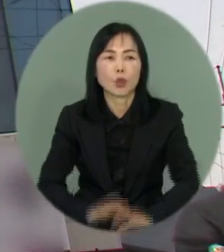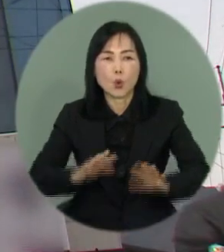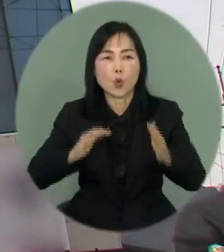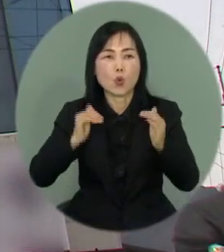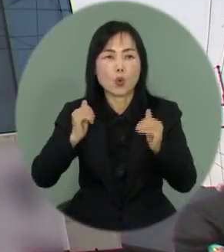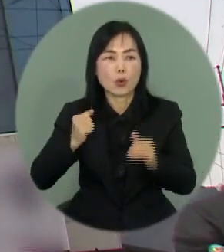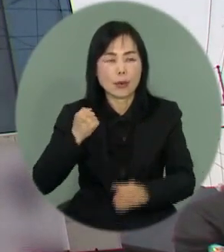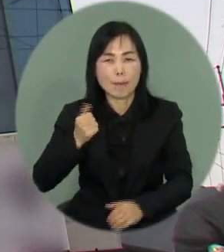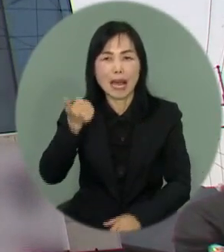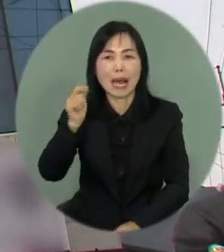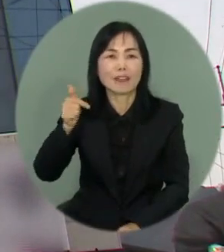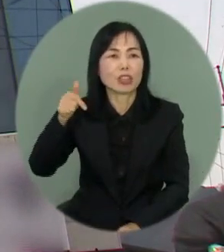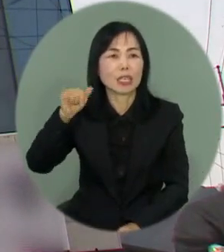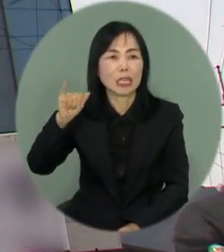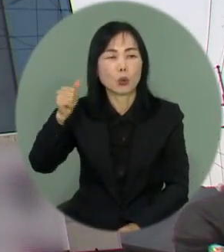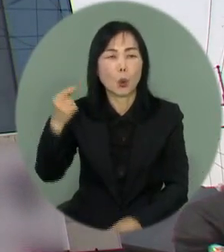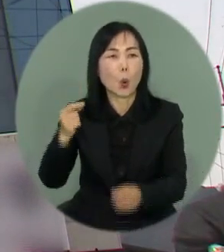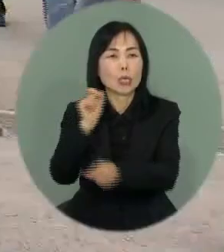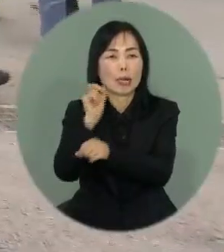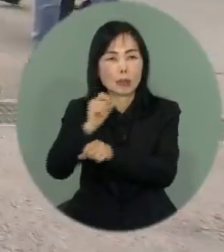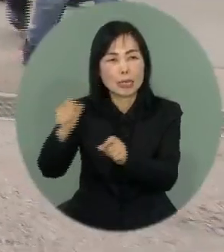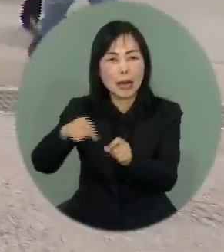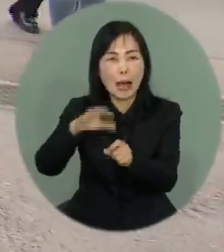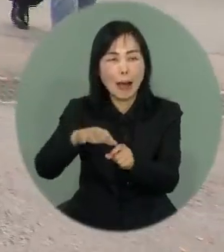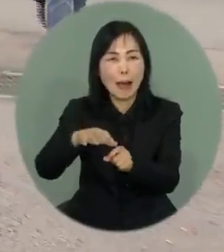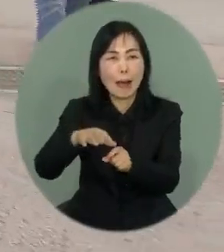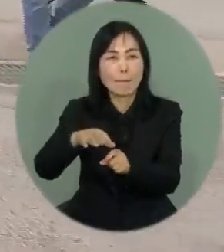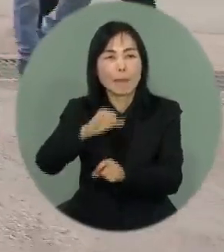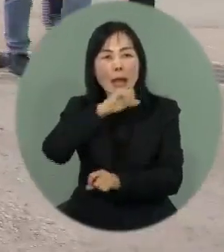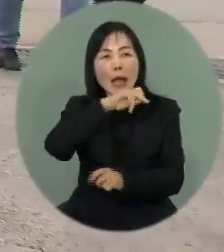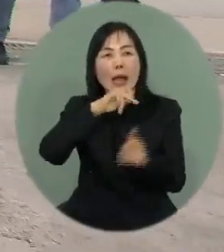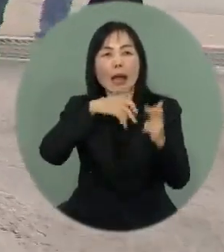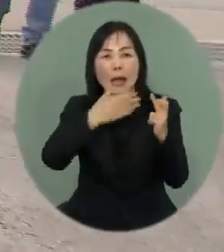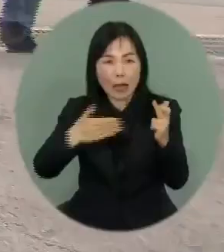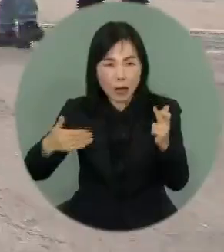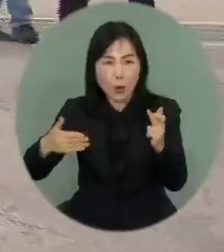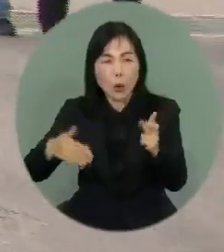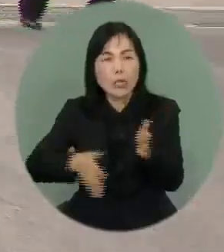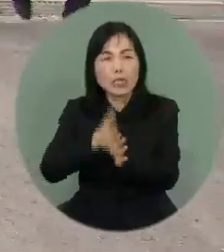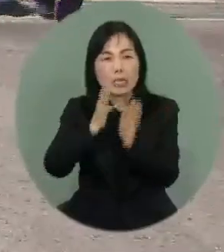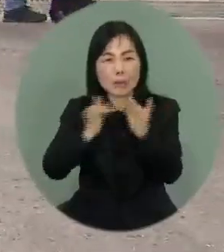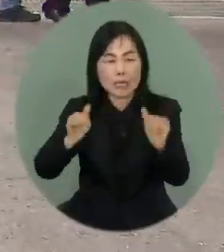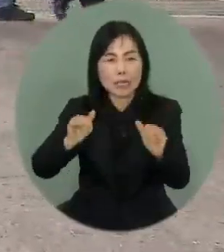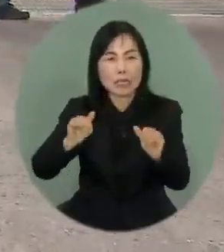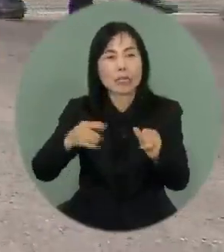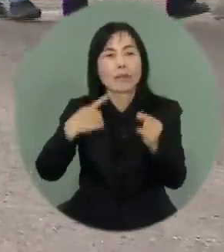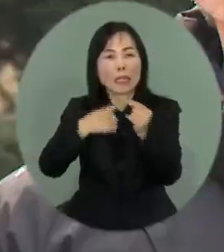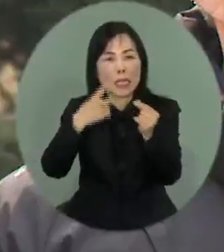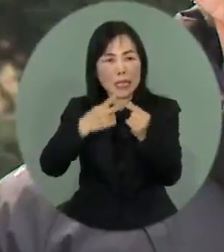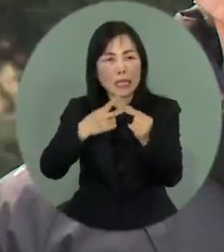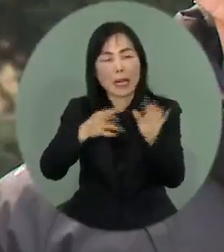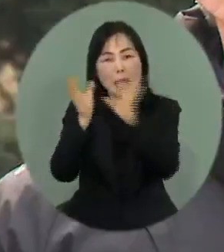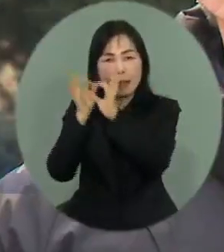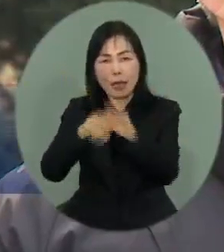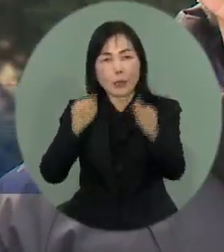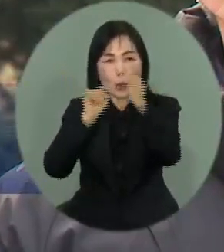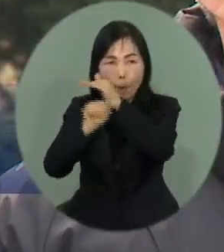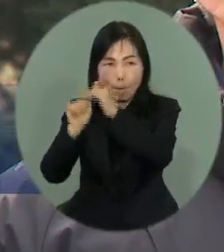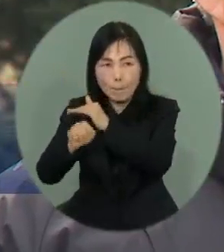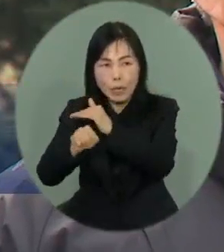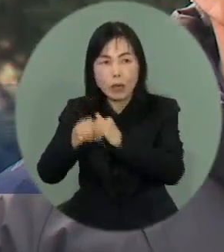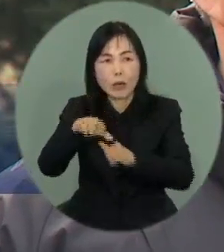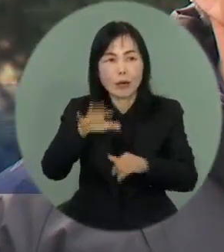국민의힘 한기호 국회의원 춘천 사무실 앞 강원 지역 시민사회단체들이 이틀 연속 찾아갔습니다. 여기에